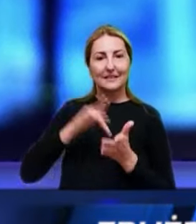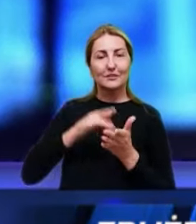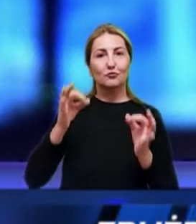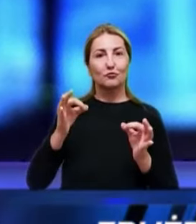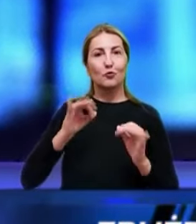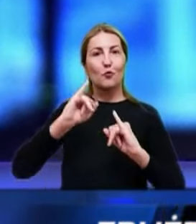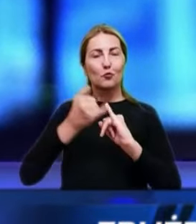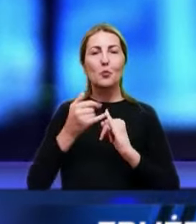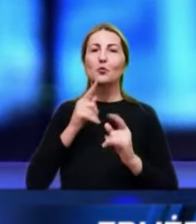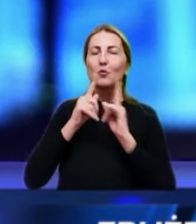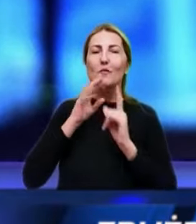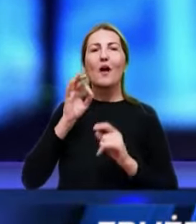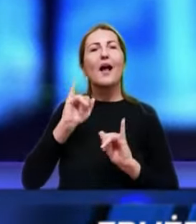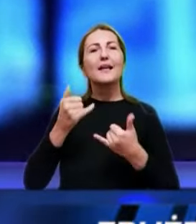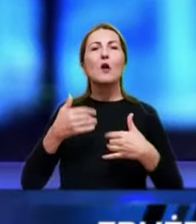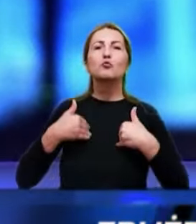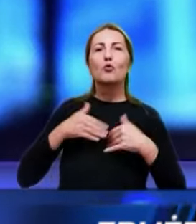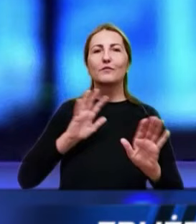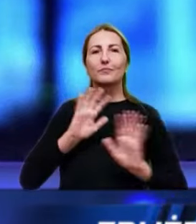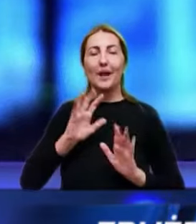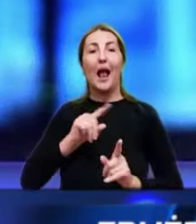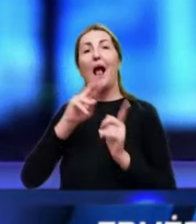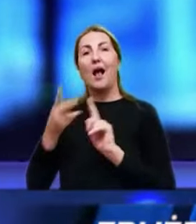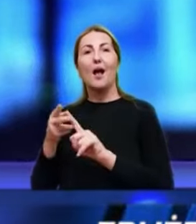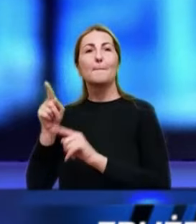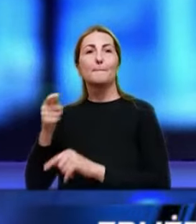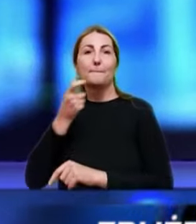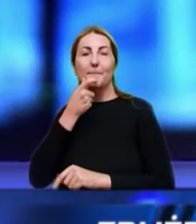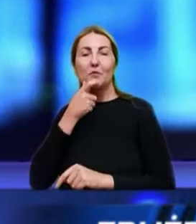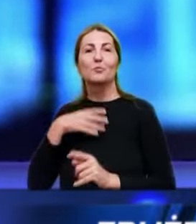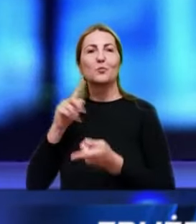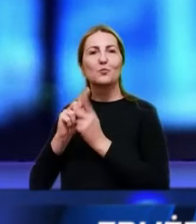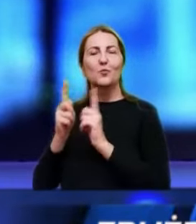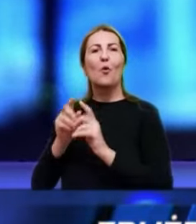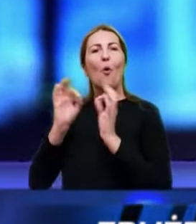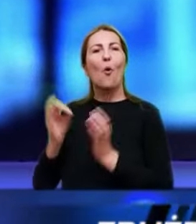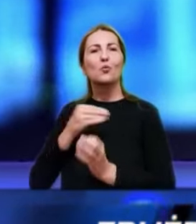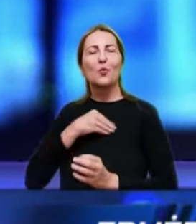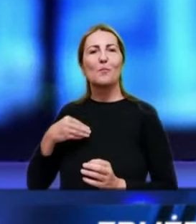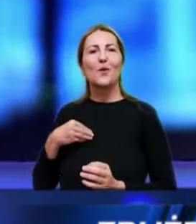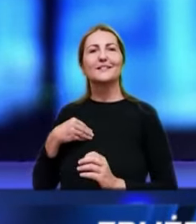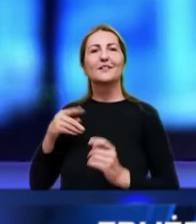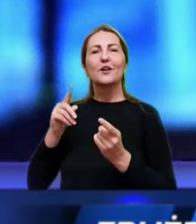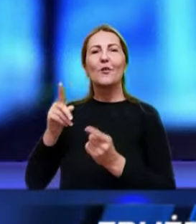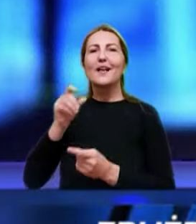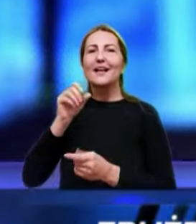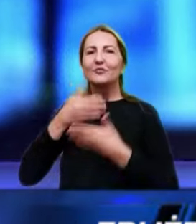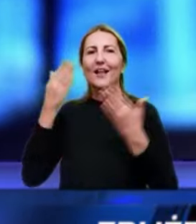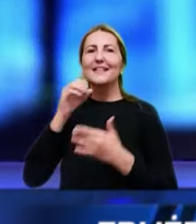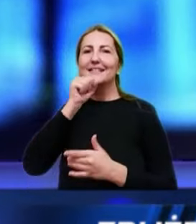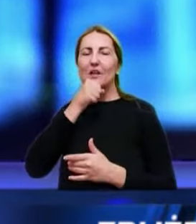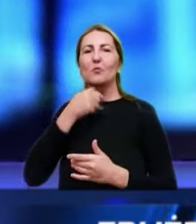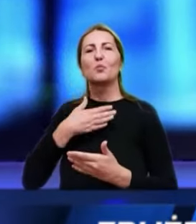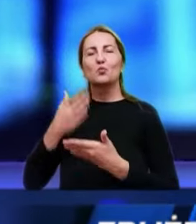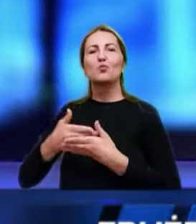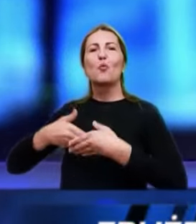Bydgoszczy podczas spotkania Ogólnopolskiego Stowarzyszenia Seniora pożegnano odchodzącego prezesa Ireneusza